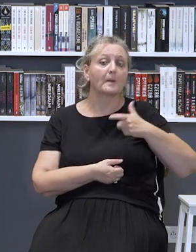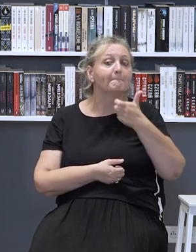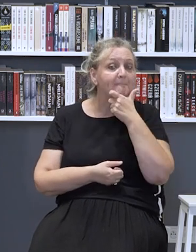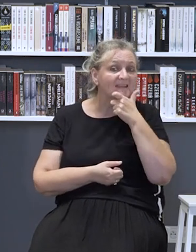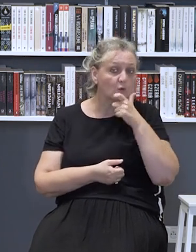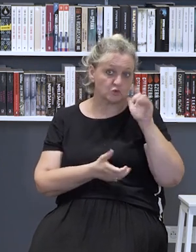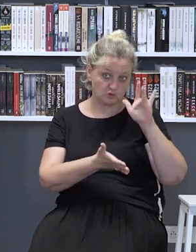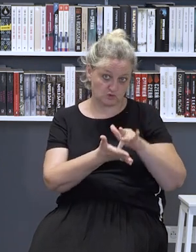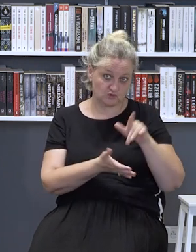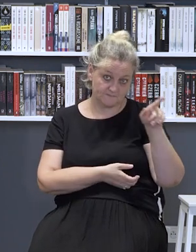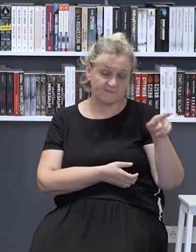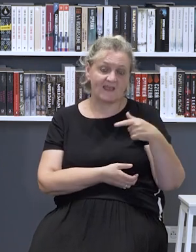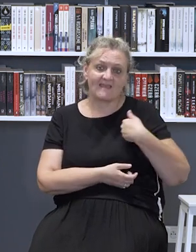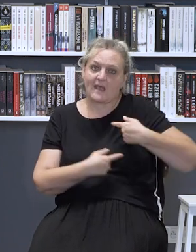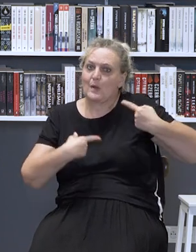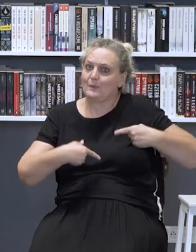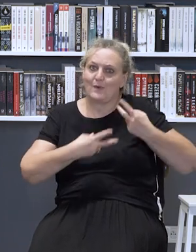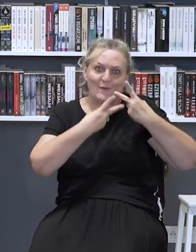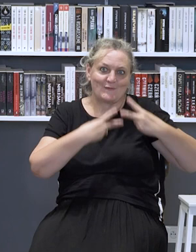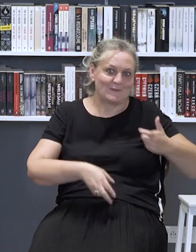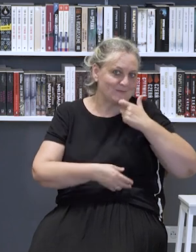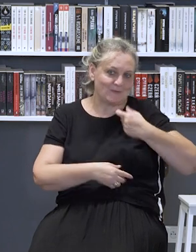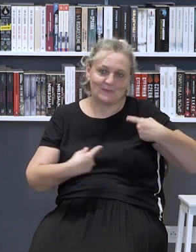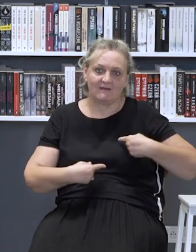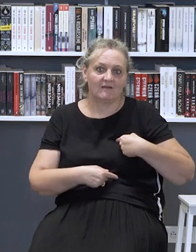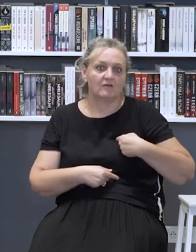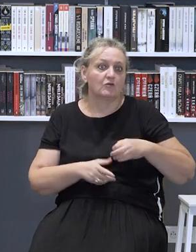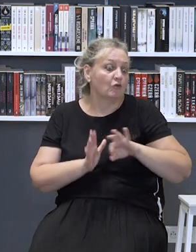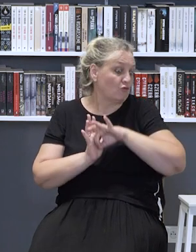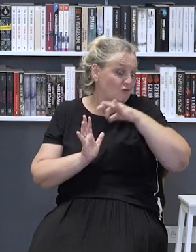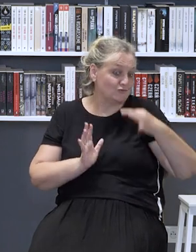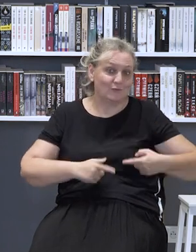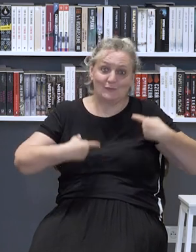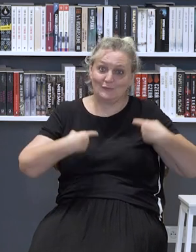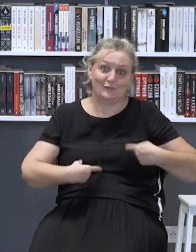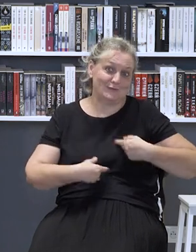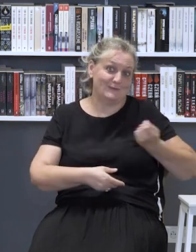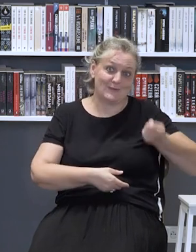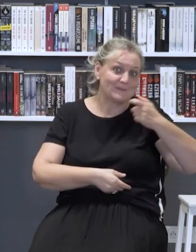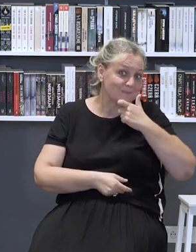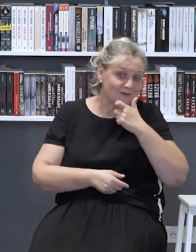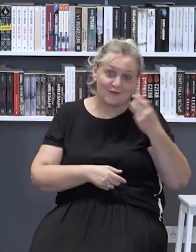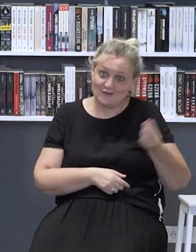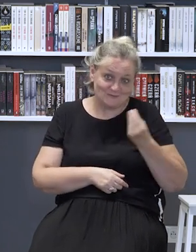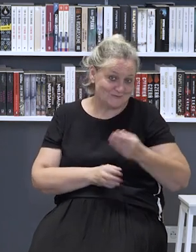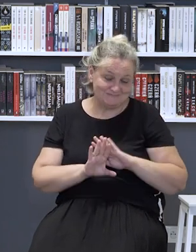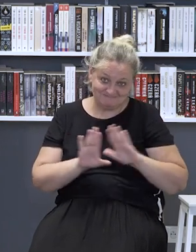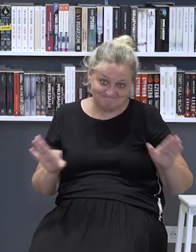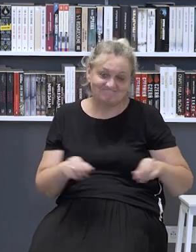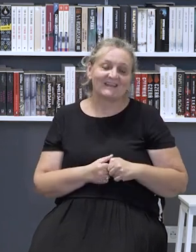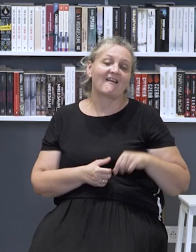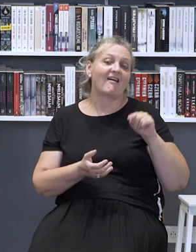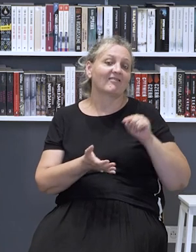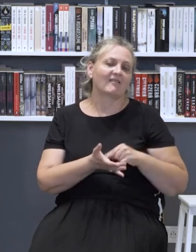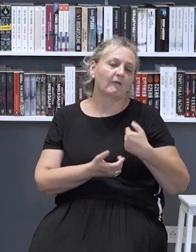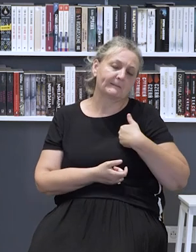Bydgoszcz. Ponieważ ja nigdy nie byłam w Bydgoszczy i nadal do tej pory nie byłam w Bydgoszczy jeszcze,